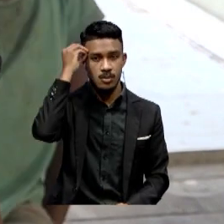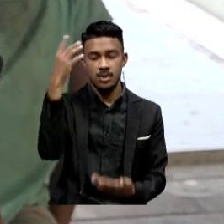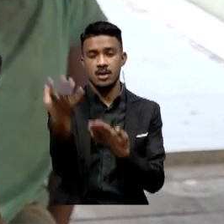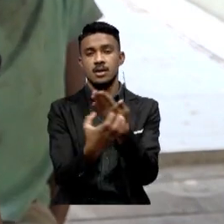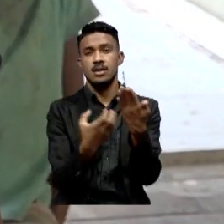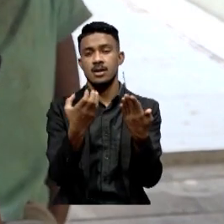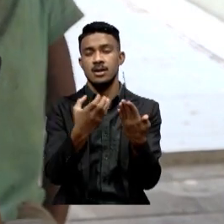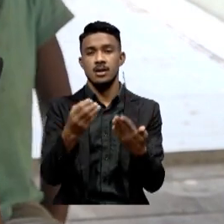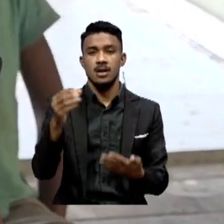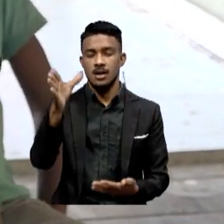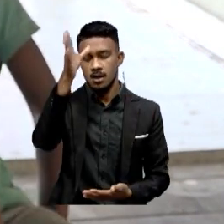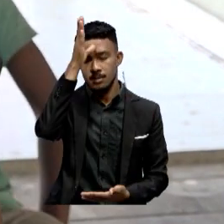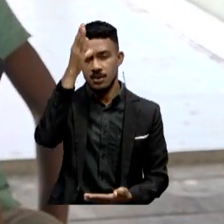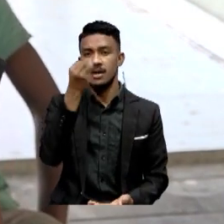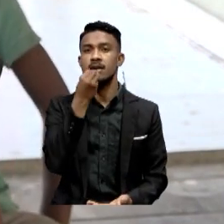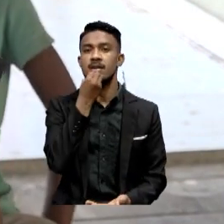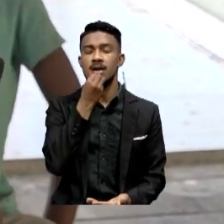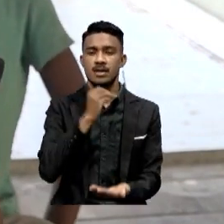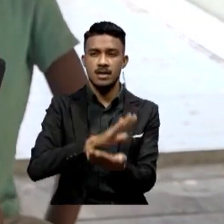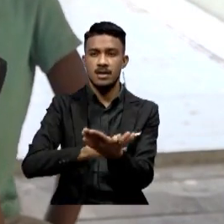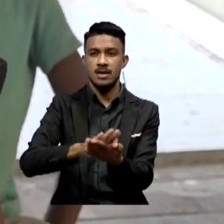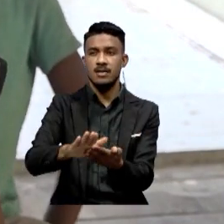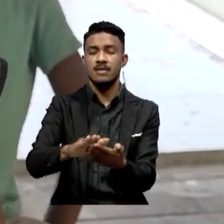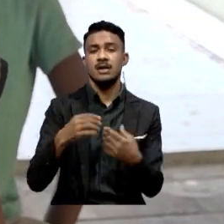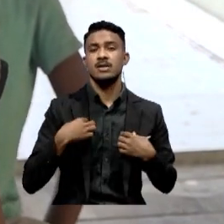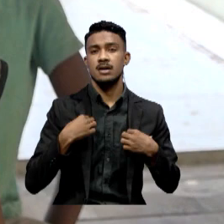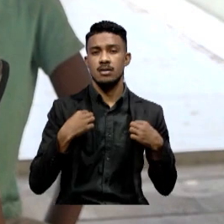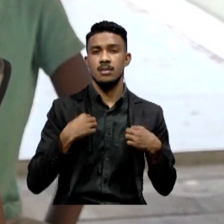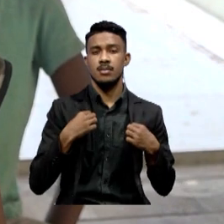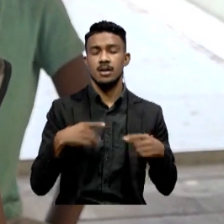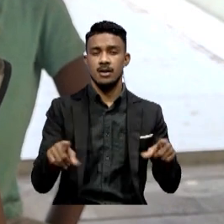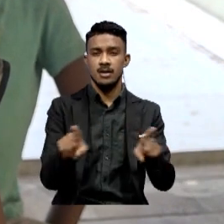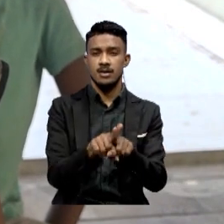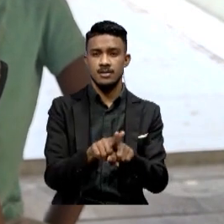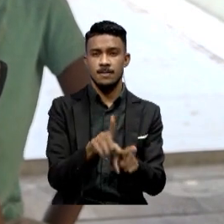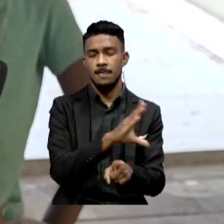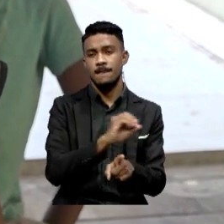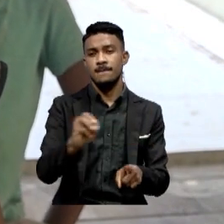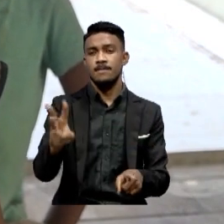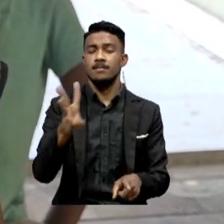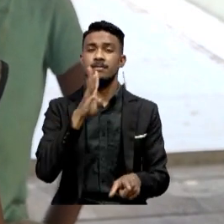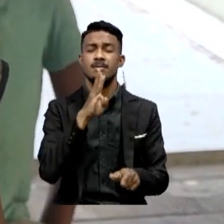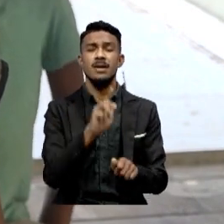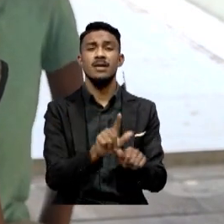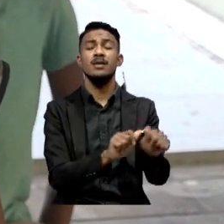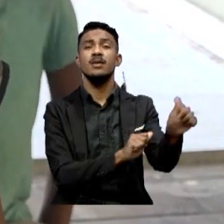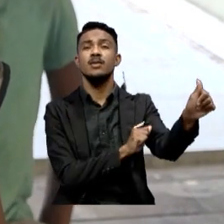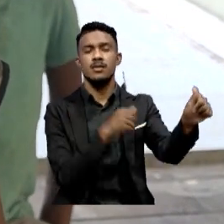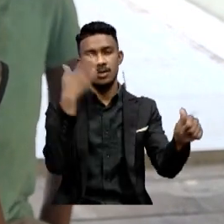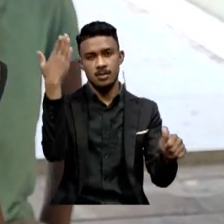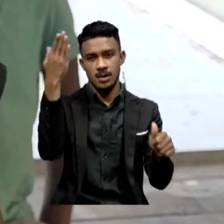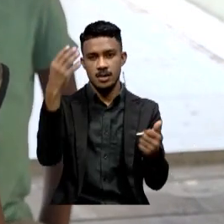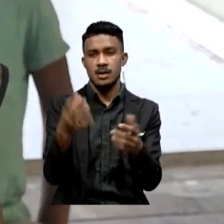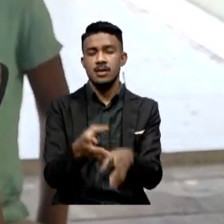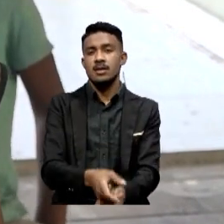nih hari hari apa nih apa nih kuer wanca fase, anca biar dokter nih be kurbi. Coba